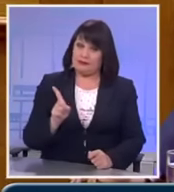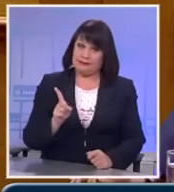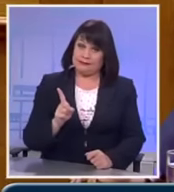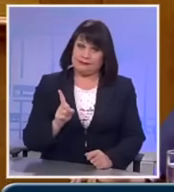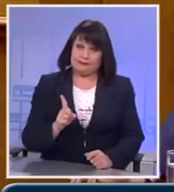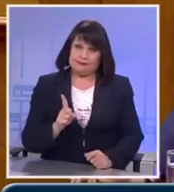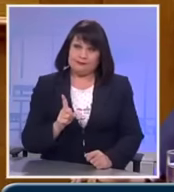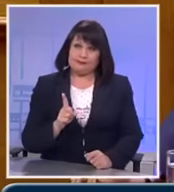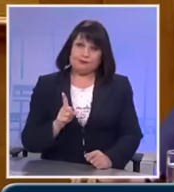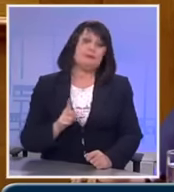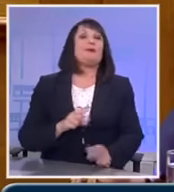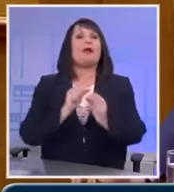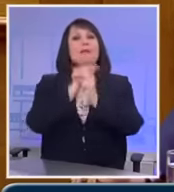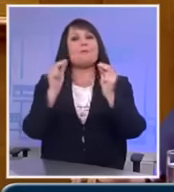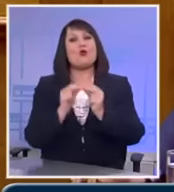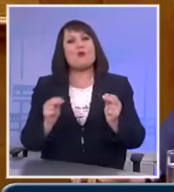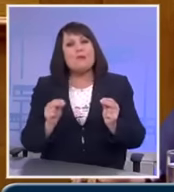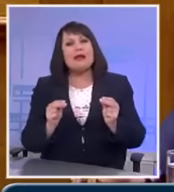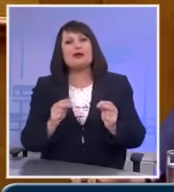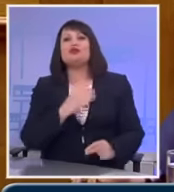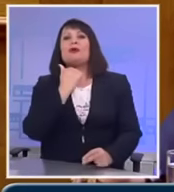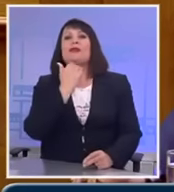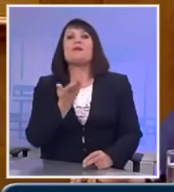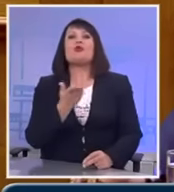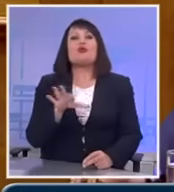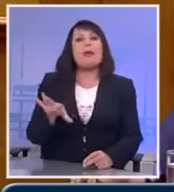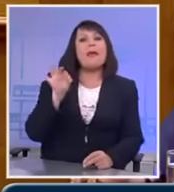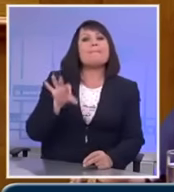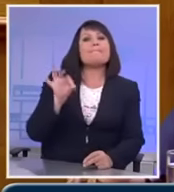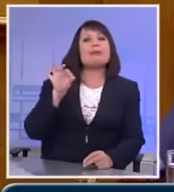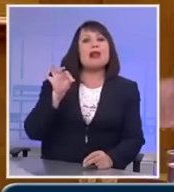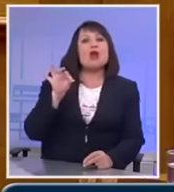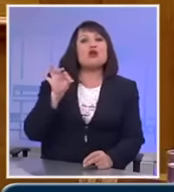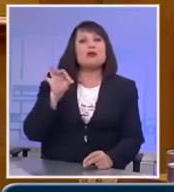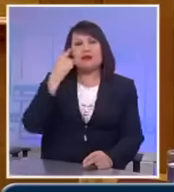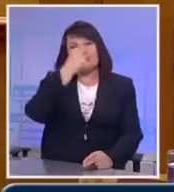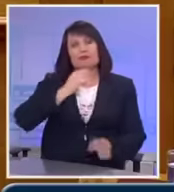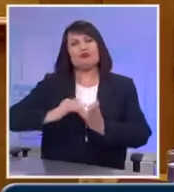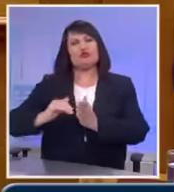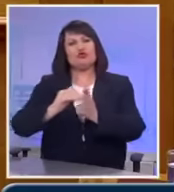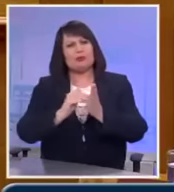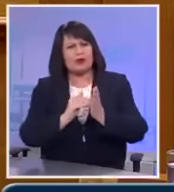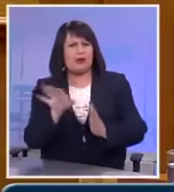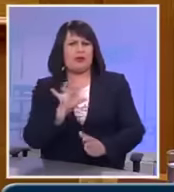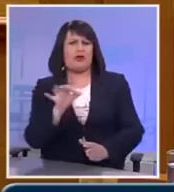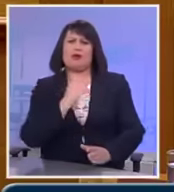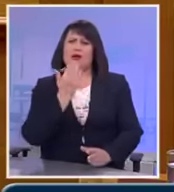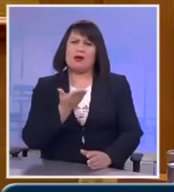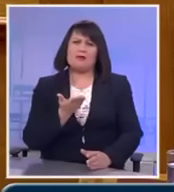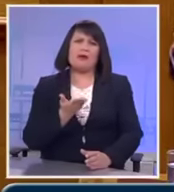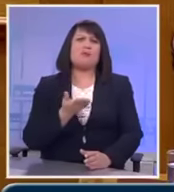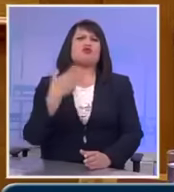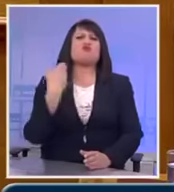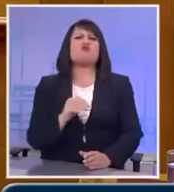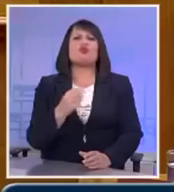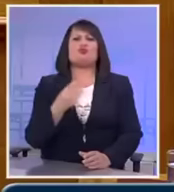απόλυση και άρα να μην μπορεί να επιλέξει ο σχολάρχης το προσωπικό και άρα κάποιος που δεν κάνει καλά τη δουλειά